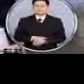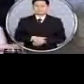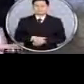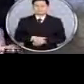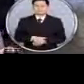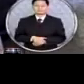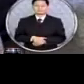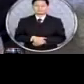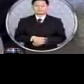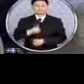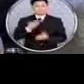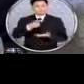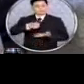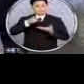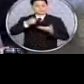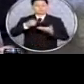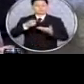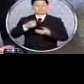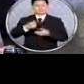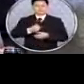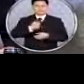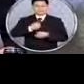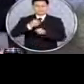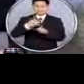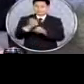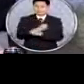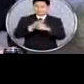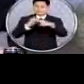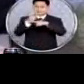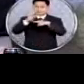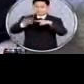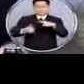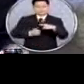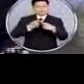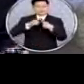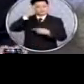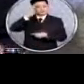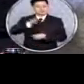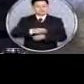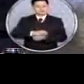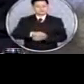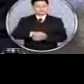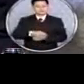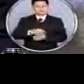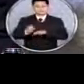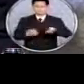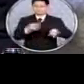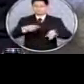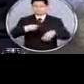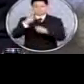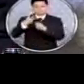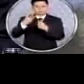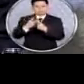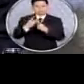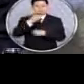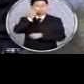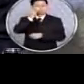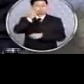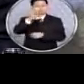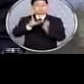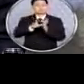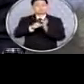那我们刚才讲过，没有把失业率压到3%，我们感到很抱歉。 但在另外一方面呢，我们这三年五个月的